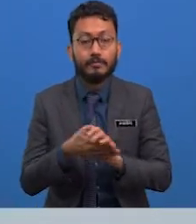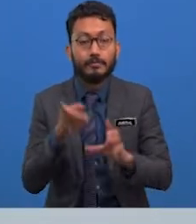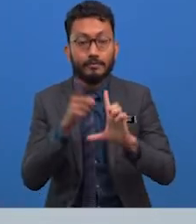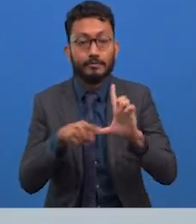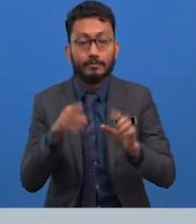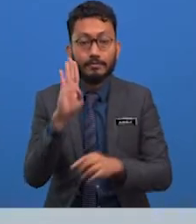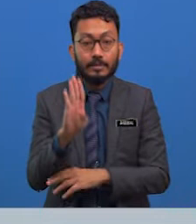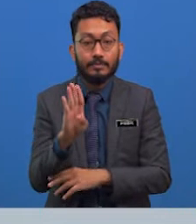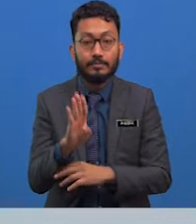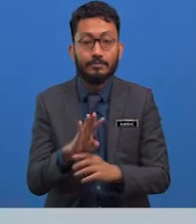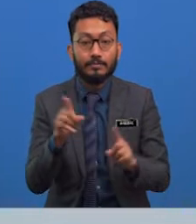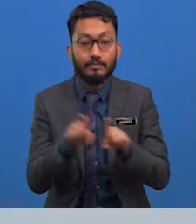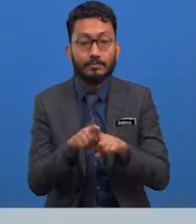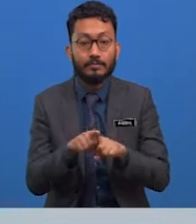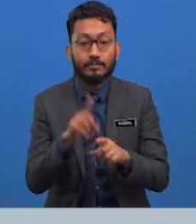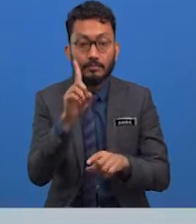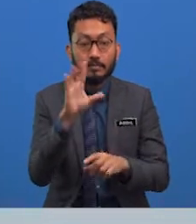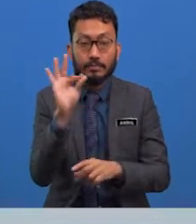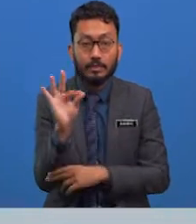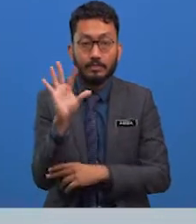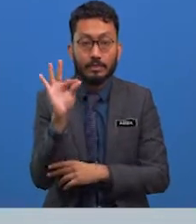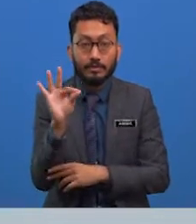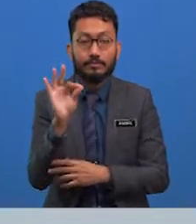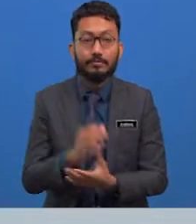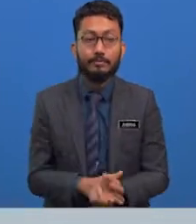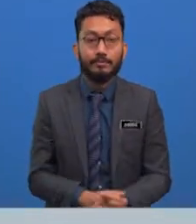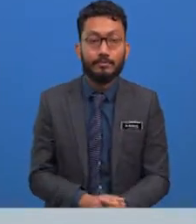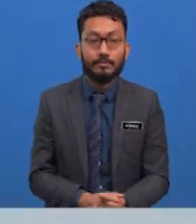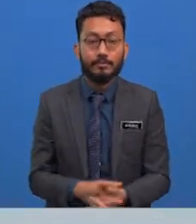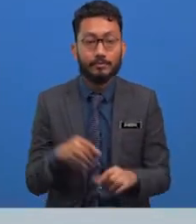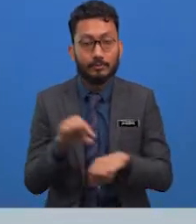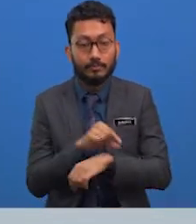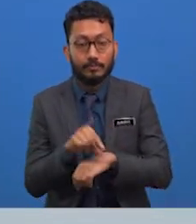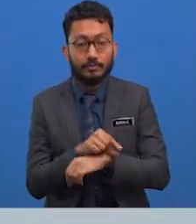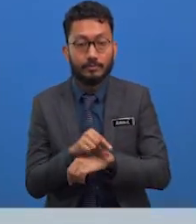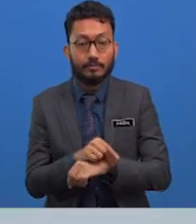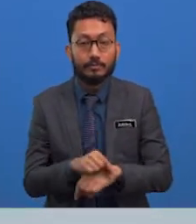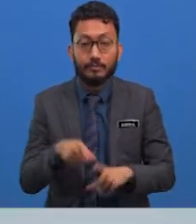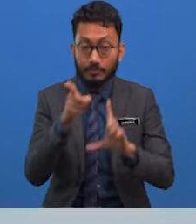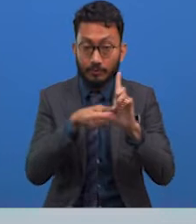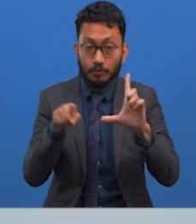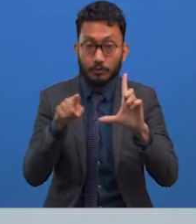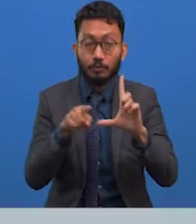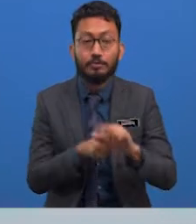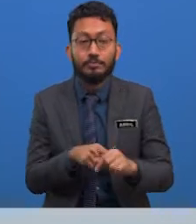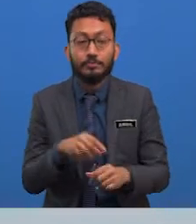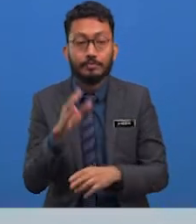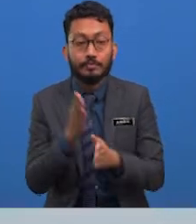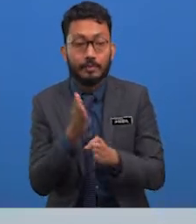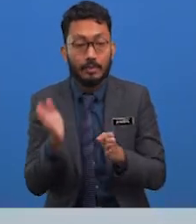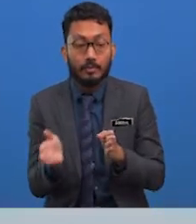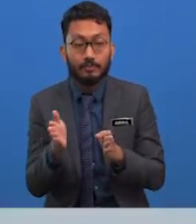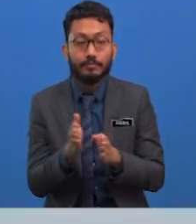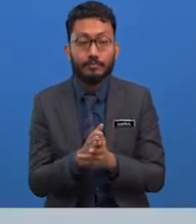B bersamaan dengan 119 darjah menggunakan ciri sudut sepadan. Sudut